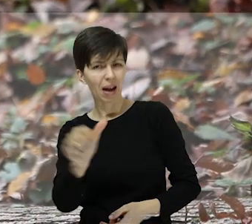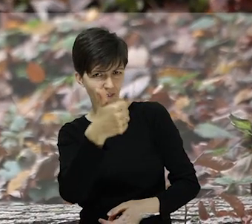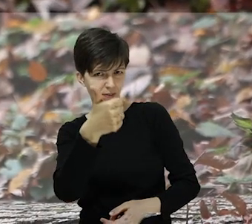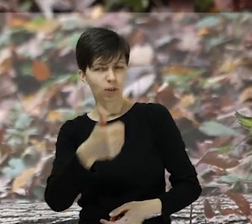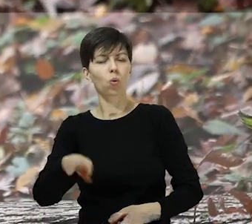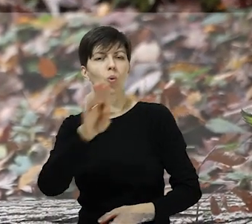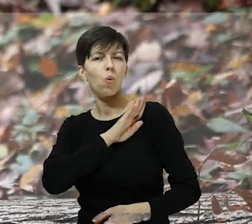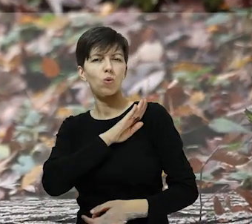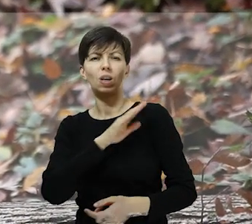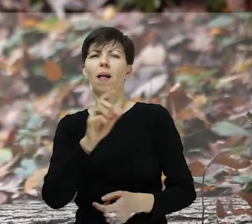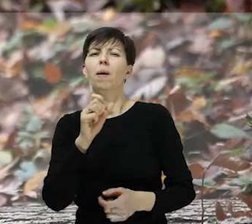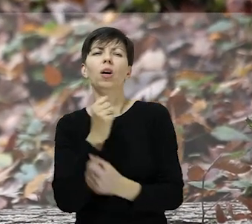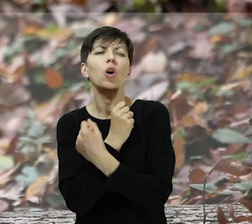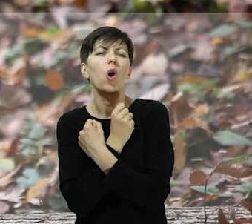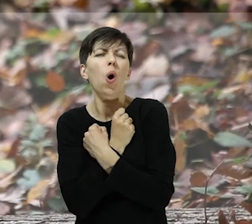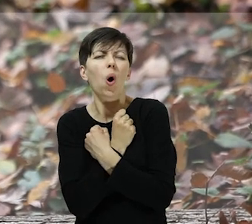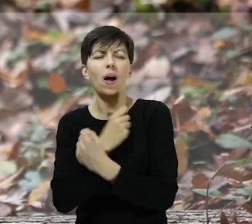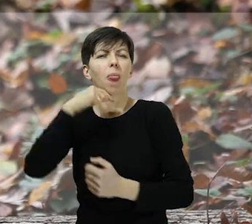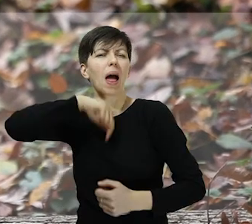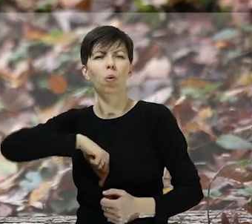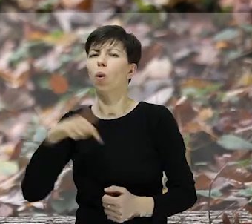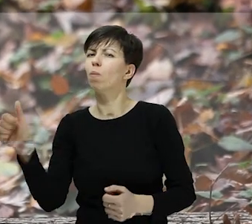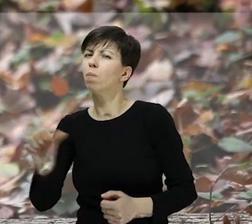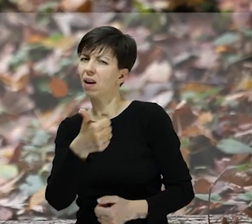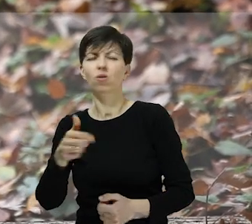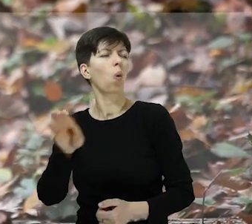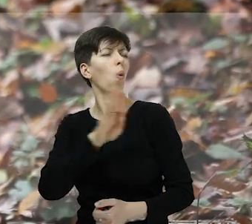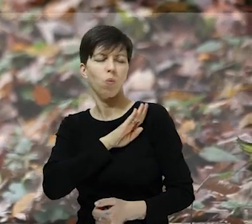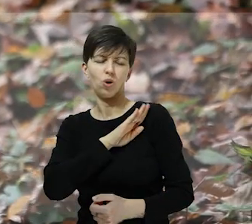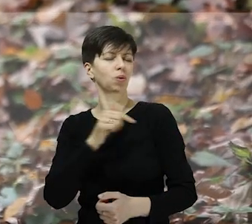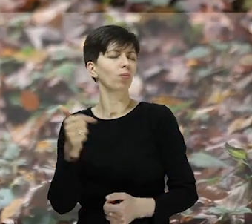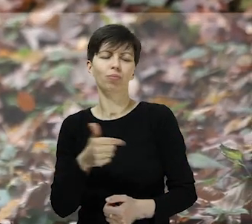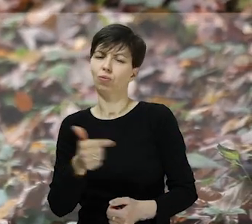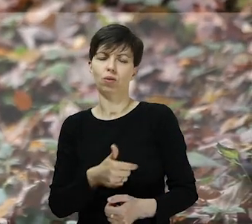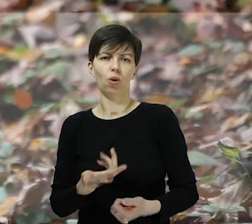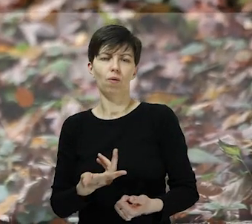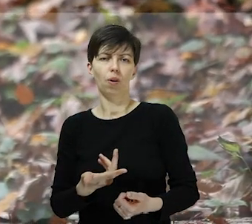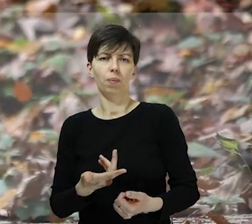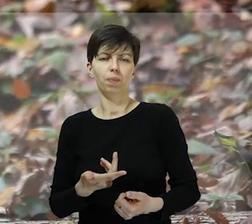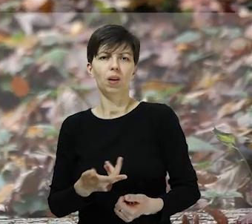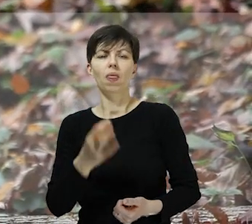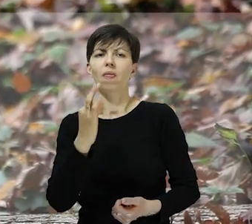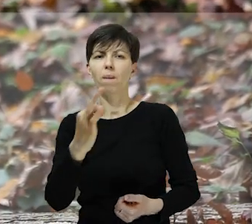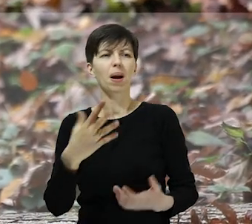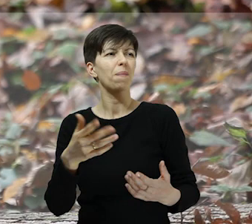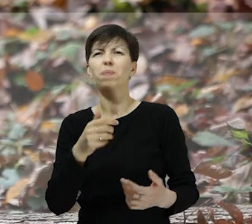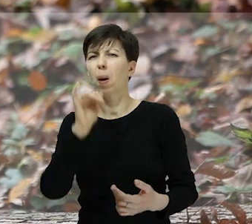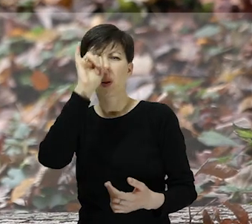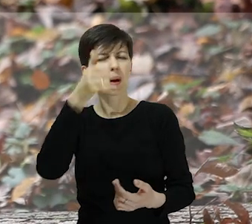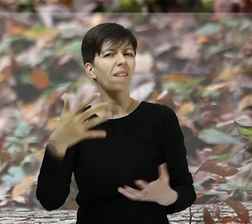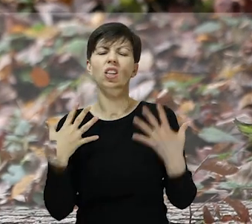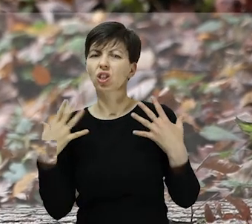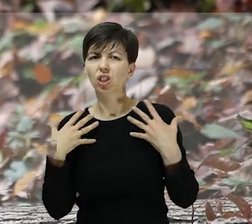umrzeć to, co tak bardzo kochałeś, to, co cię tak bardzo uzależniło, to, co ci odebrało wolność, co nie pozwoliło ci